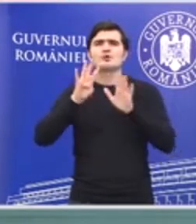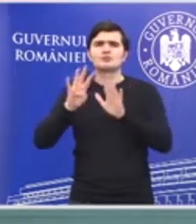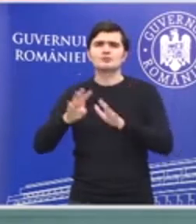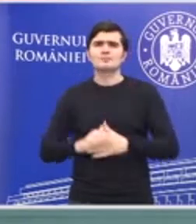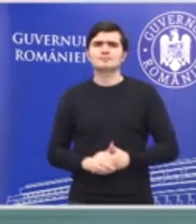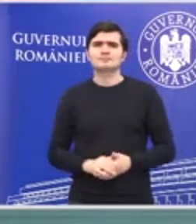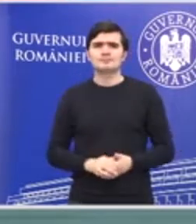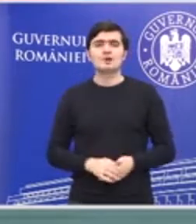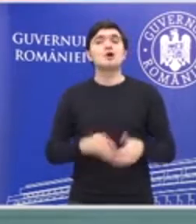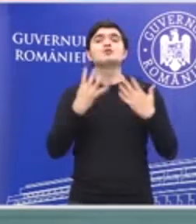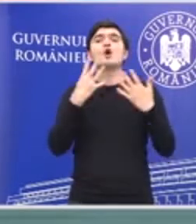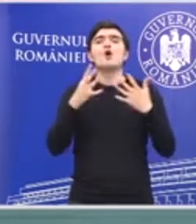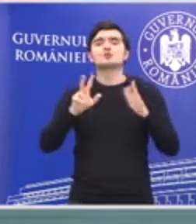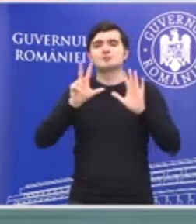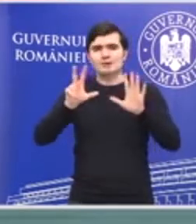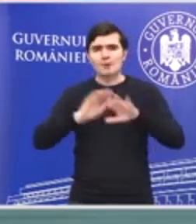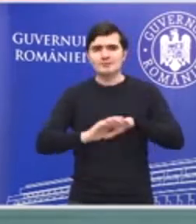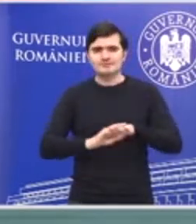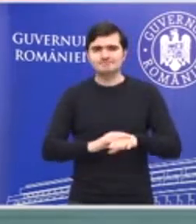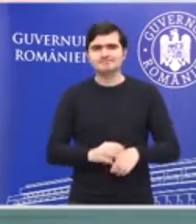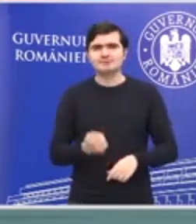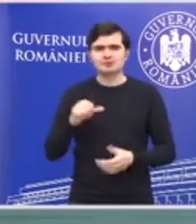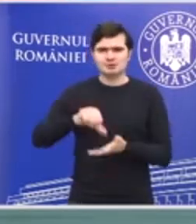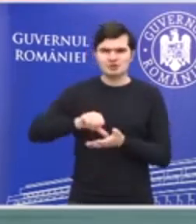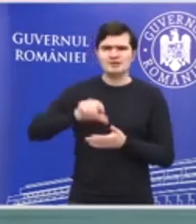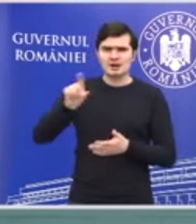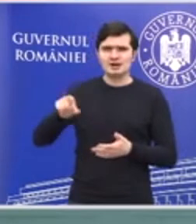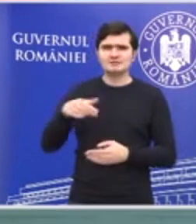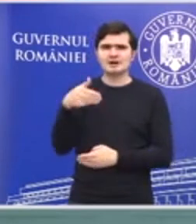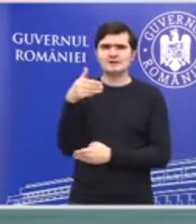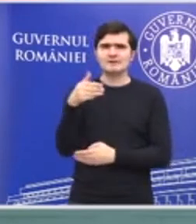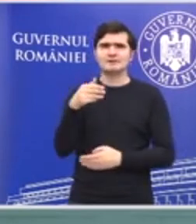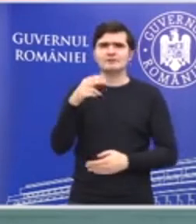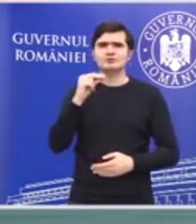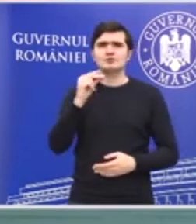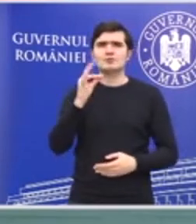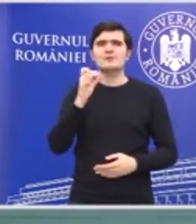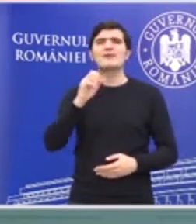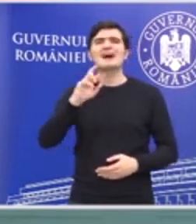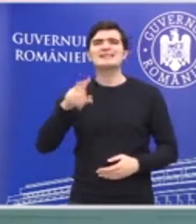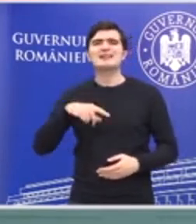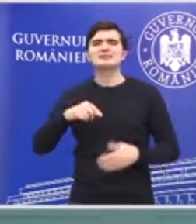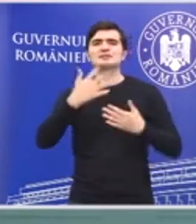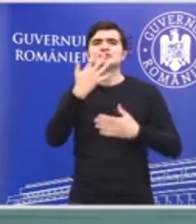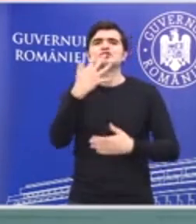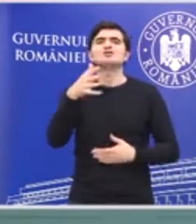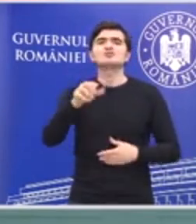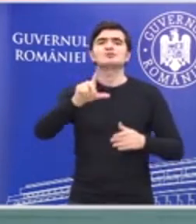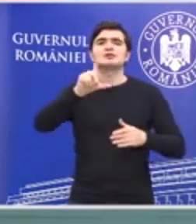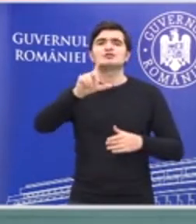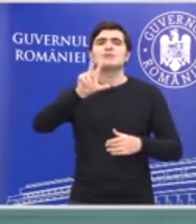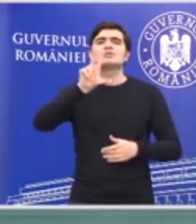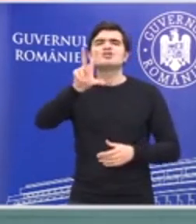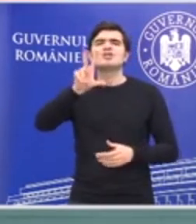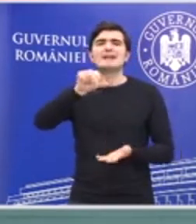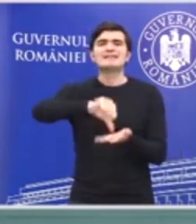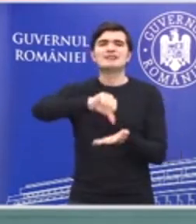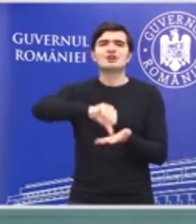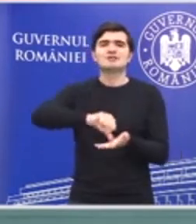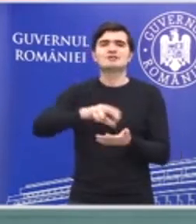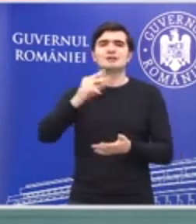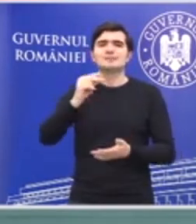aceste centre, pentru vaccin de la compania Pfizer, sunt 573 de centre care au